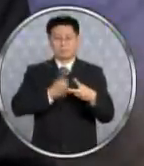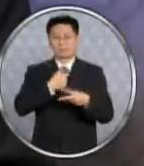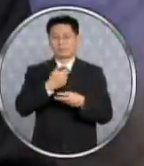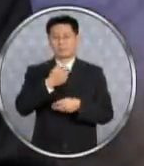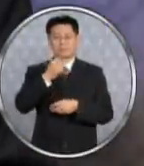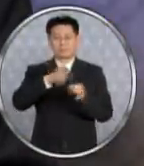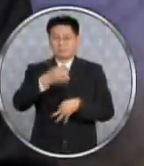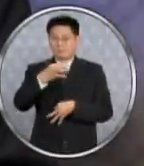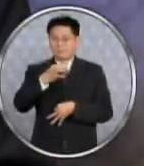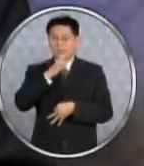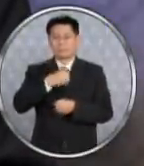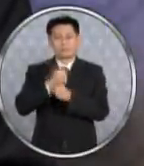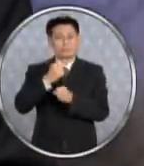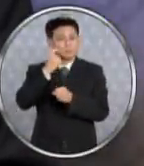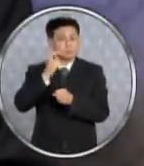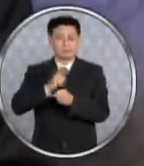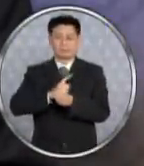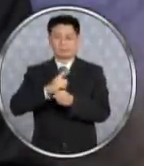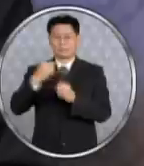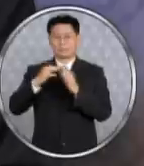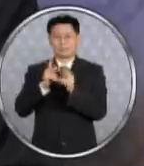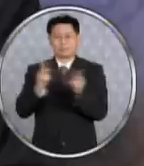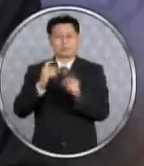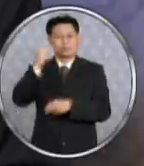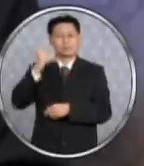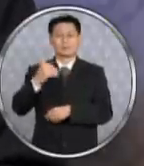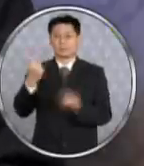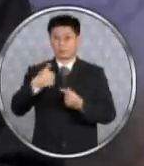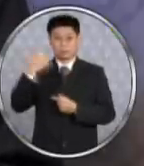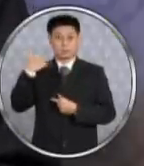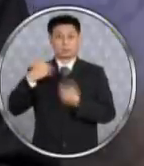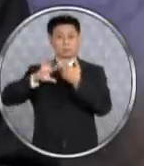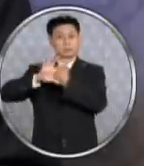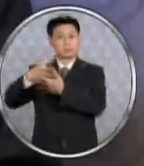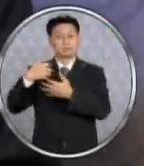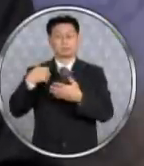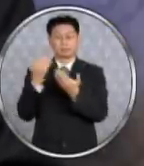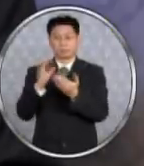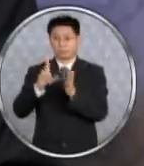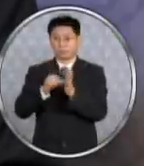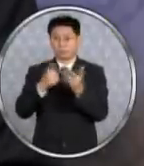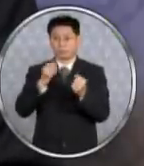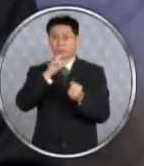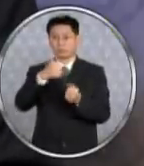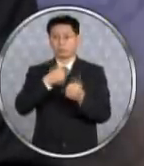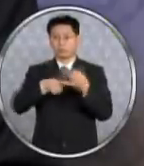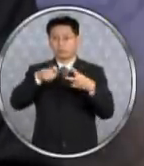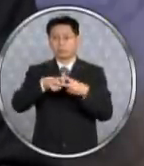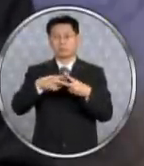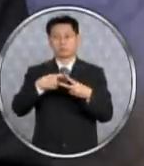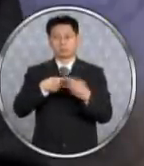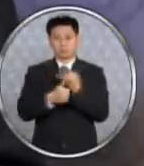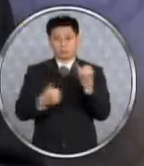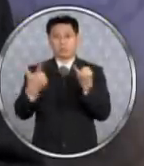房价高，都让我感到心疼。在留学时期，我打过工，美青也做过代位的工作。我